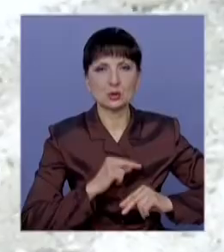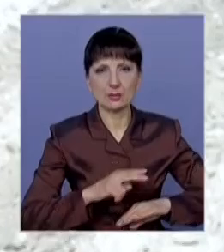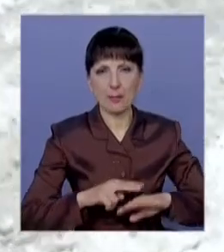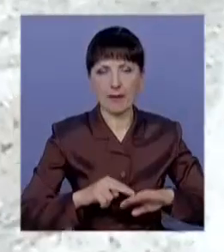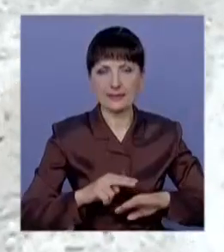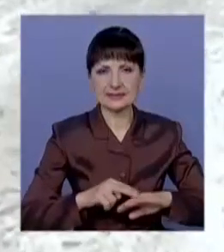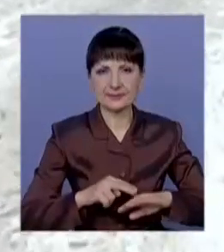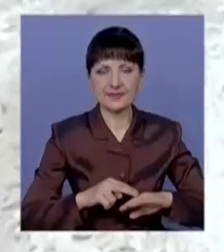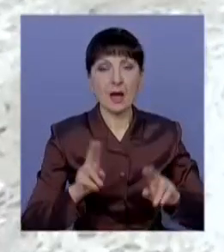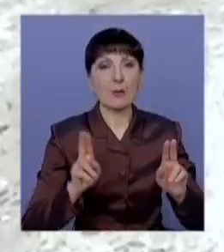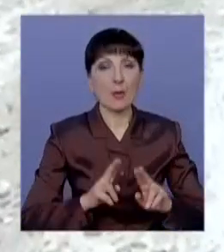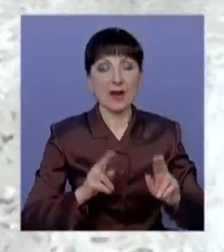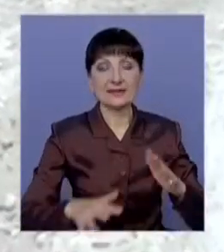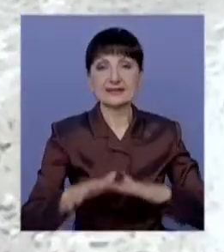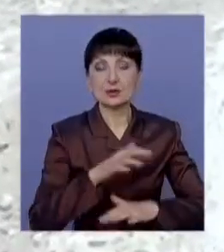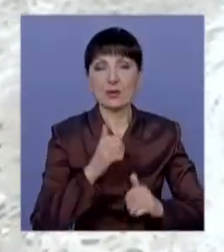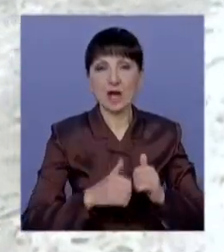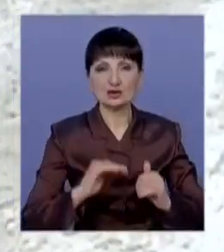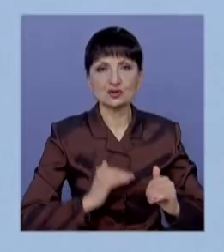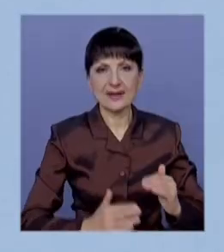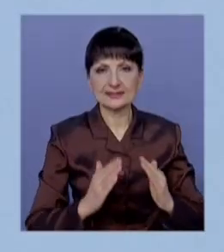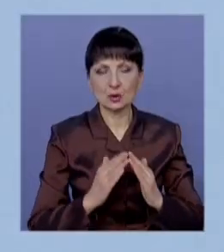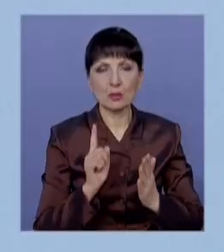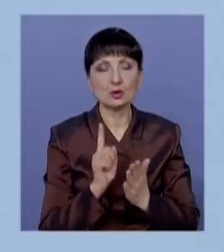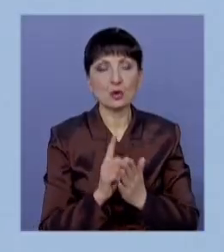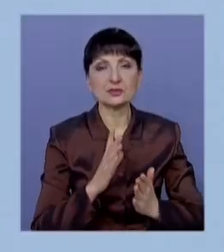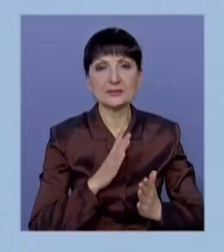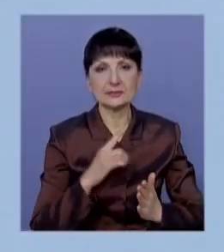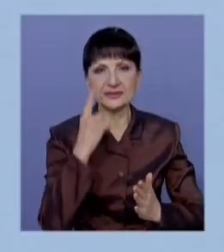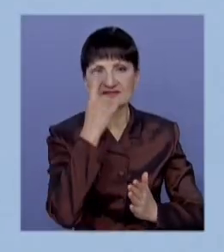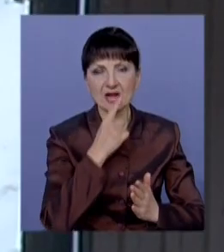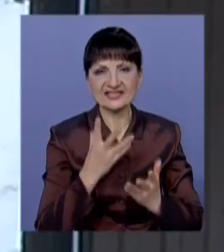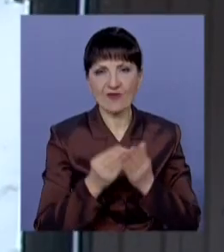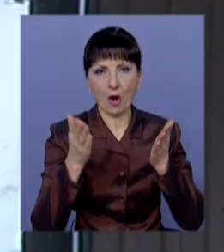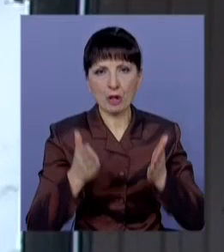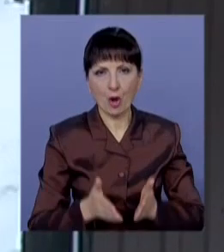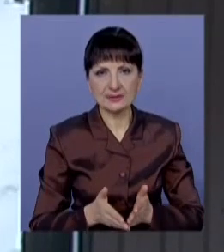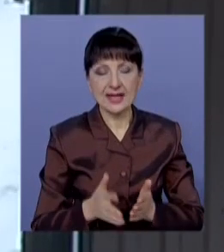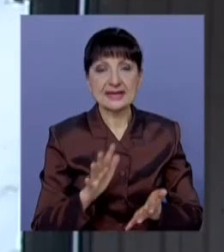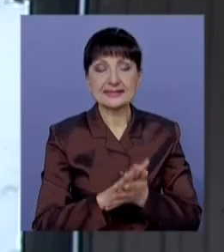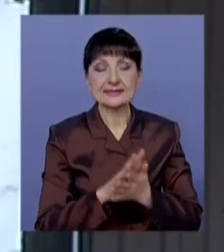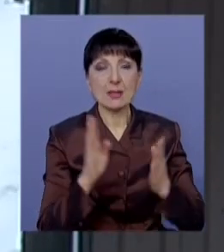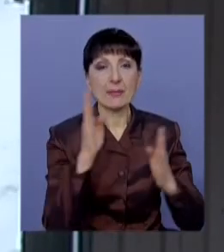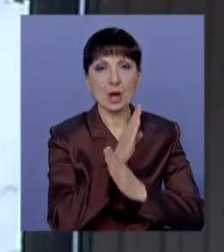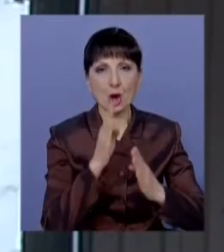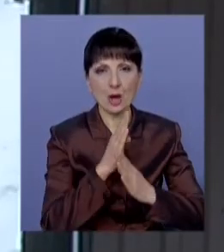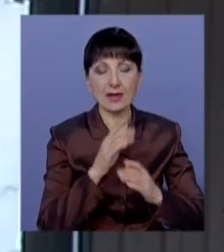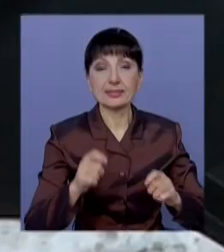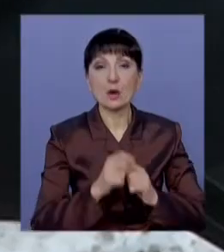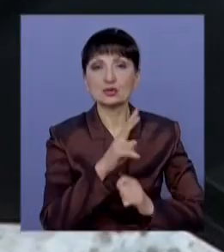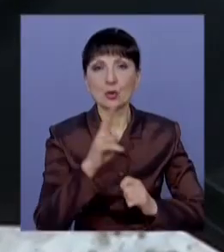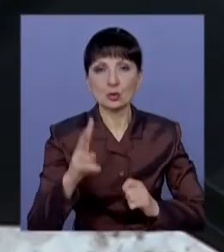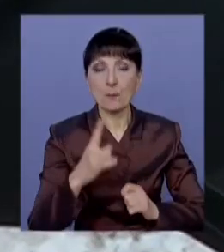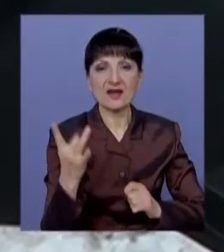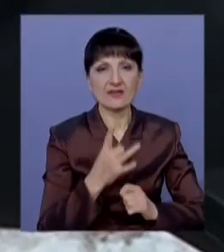полиции. По правилам, на территории каждого частного сектора должен быть персональный колодец. За такое загрязнение окружающей среды нарушитель на